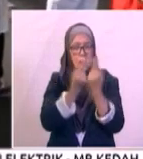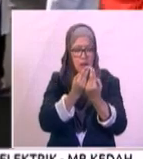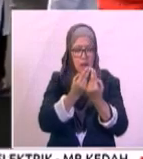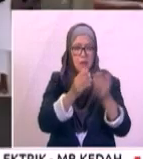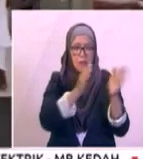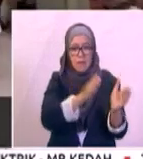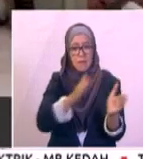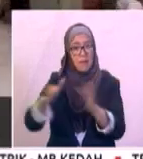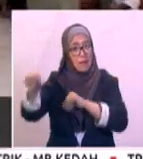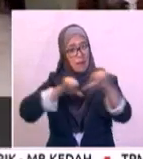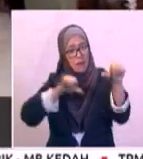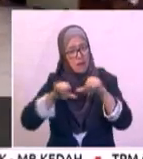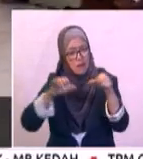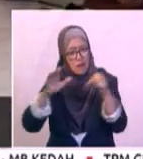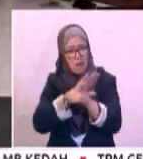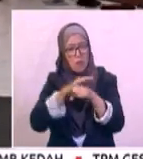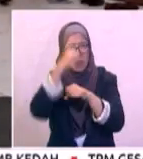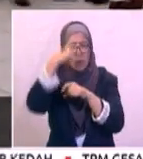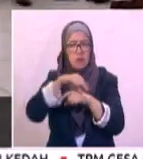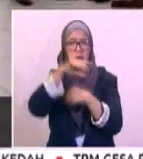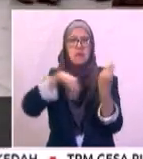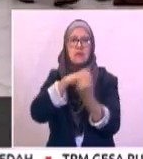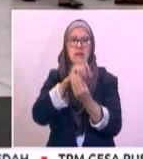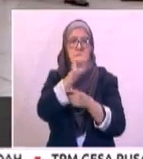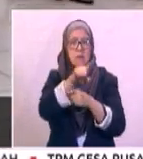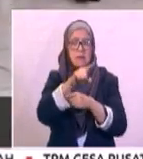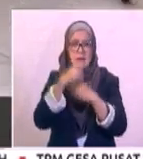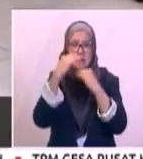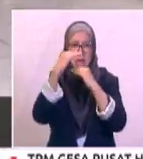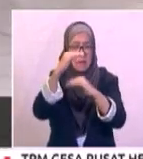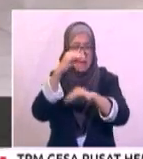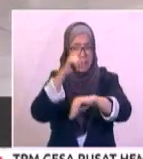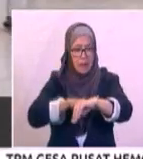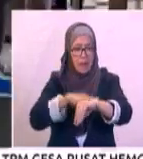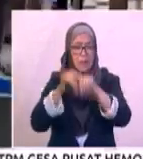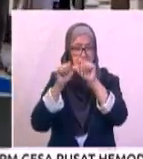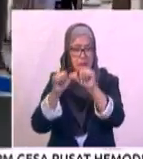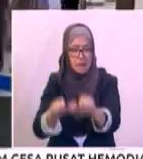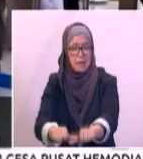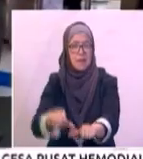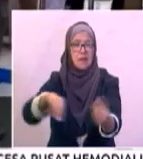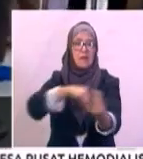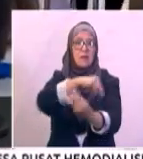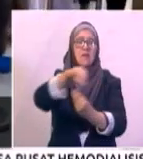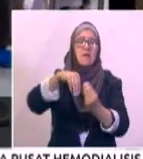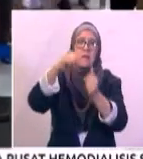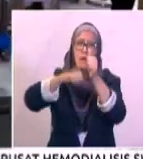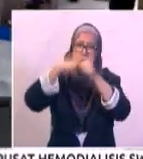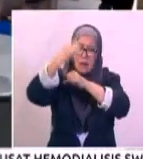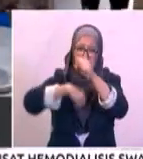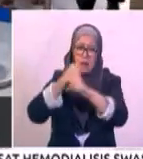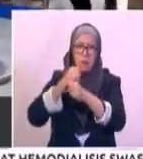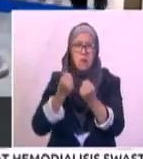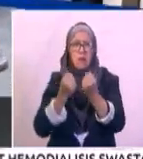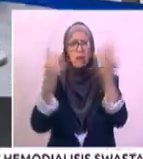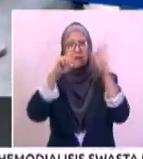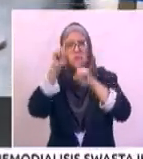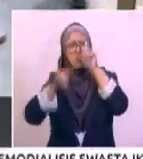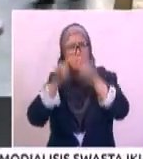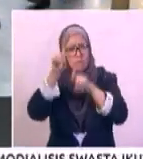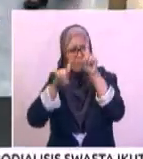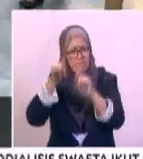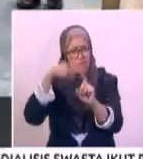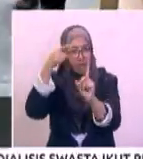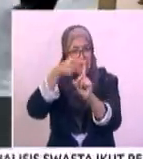untuk jemaah sepanjang tempoh mereka berada di Madinah. Setiap tahun, banyak persoalan berbeza diaju jemaah. Namun, yang paling